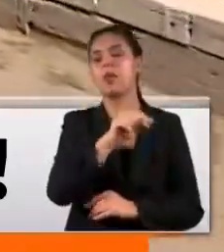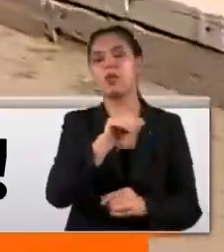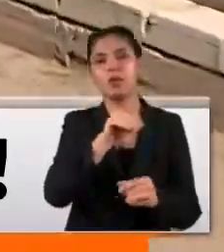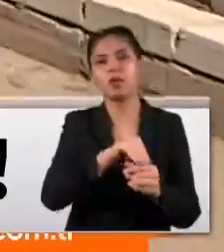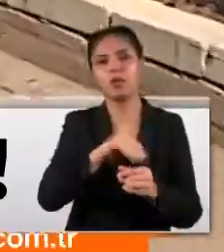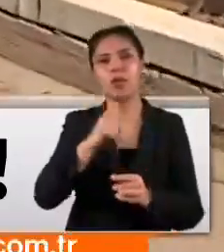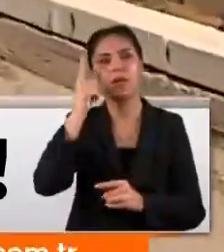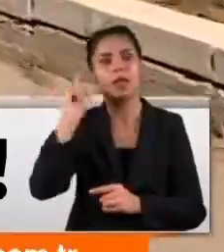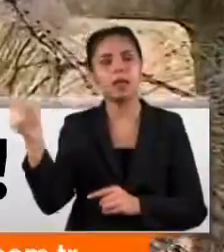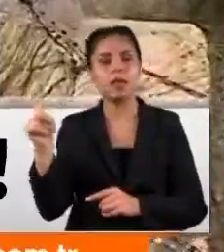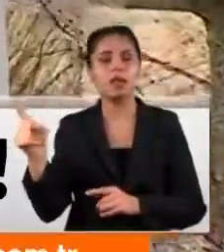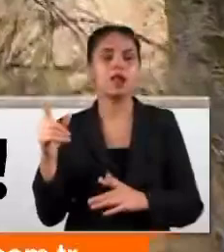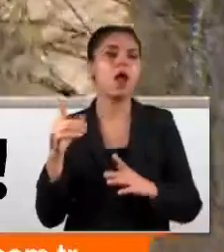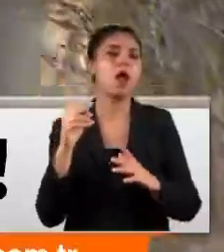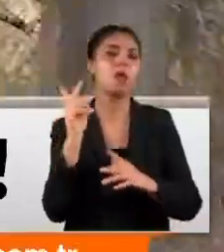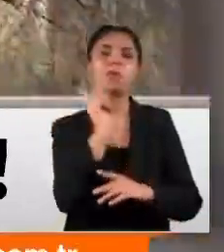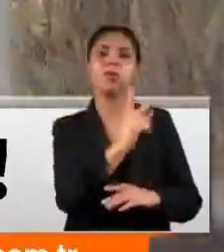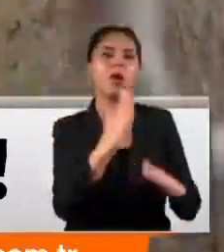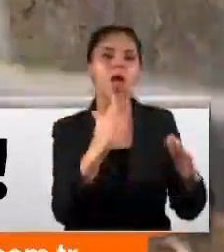açık hava hapishanesine döndürdü.